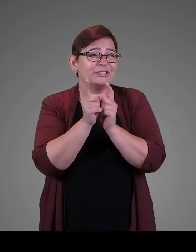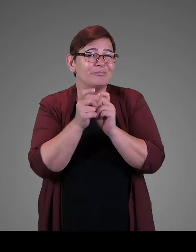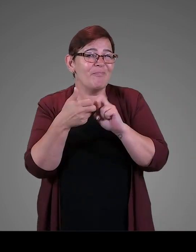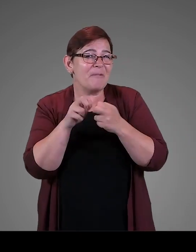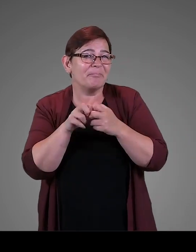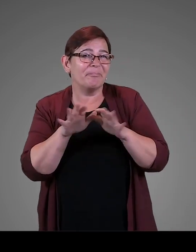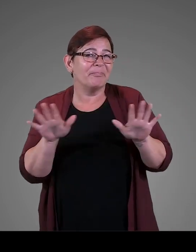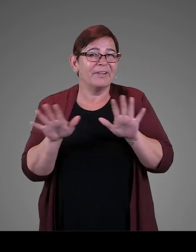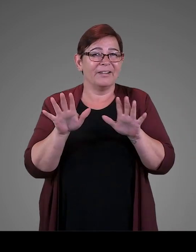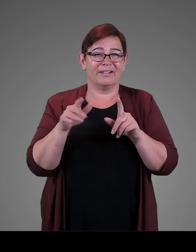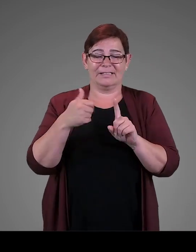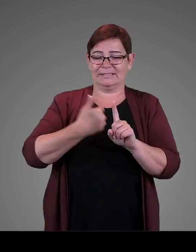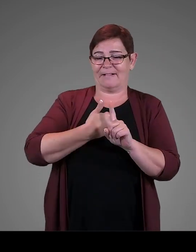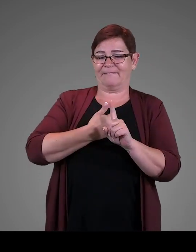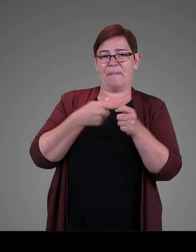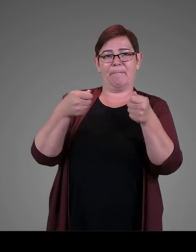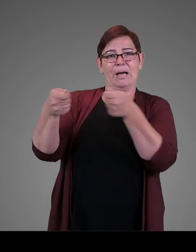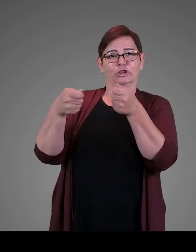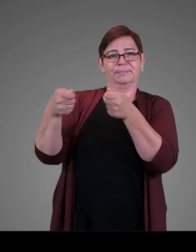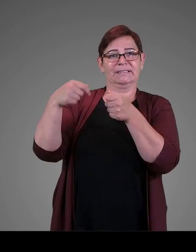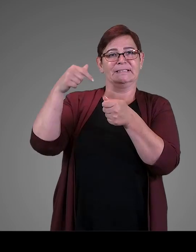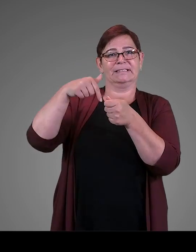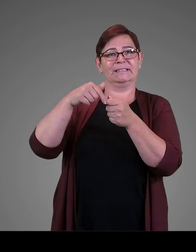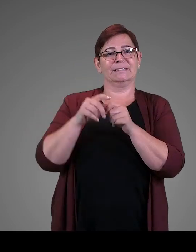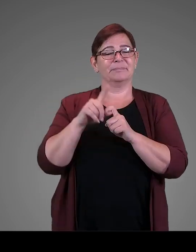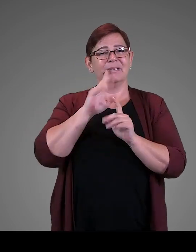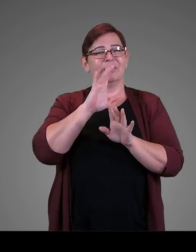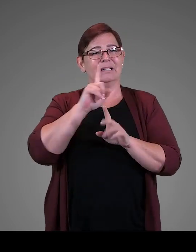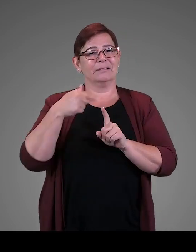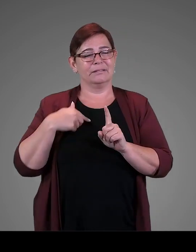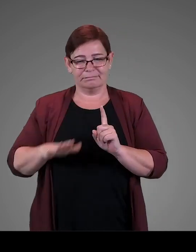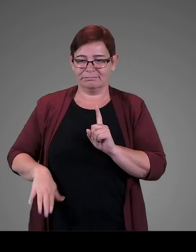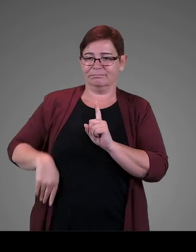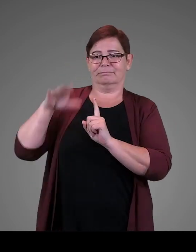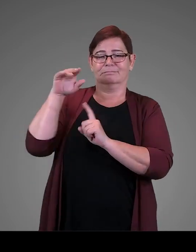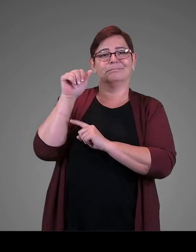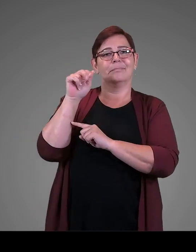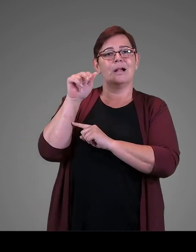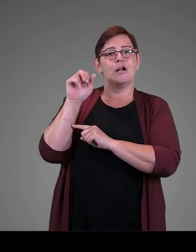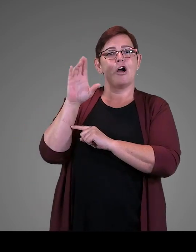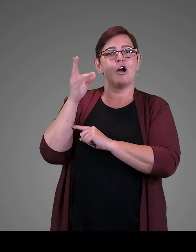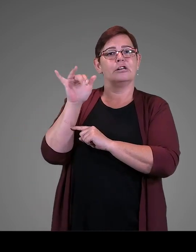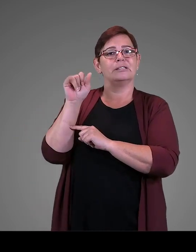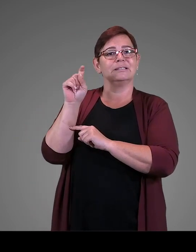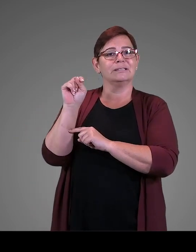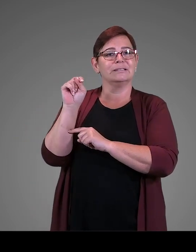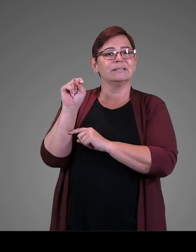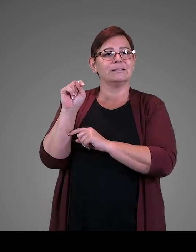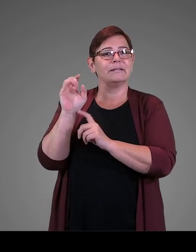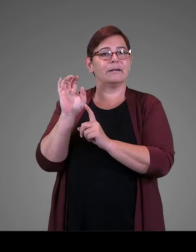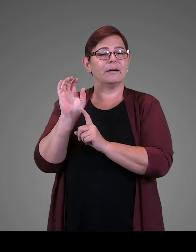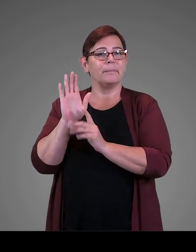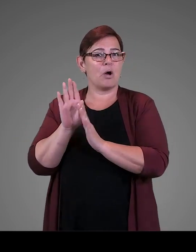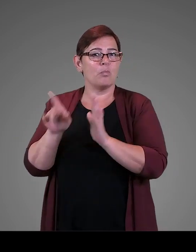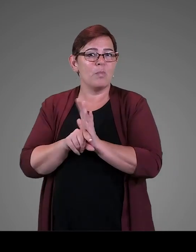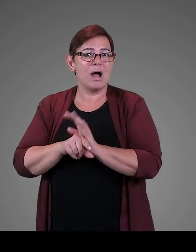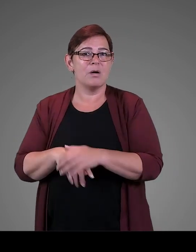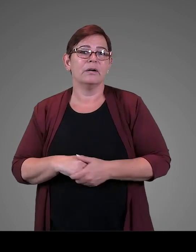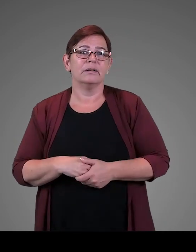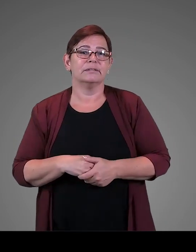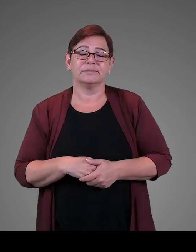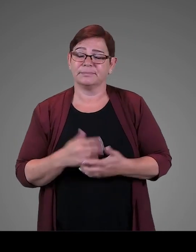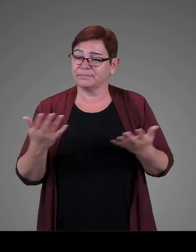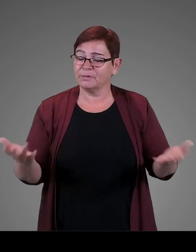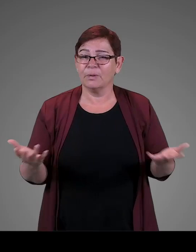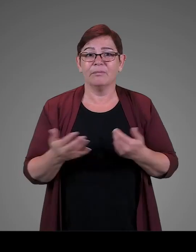Mais pourquoi vous êtes ici? Non, je suis tellement contente. Ça se peut qu'il y avait un problème de traduction avec le mot autogéré,